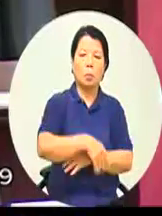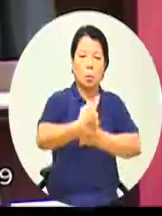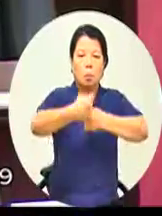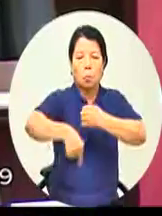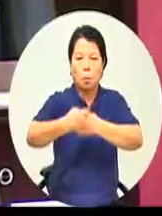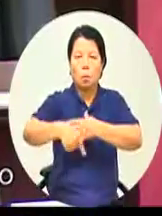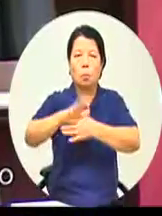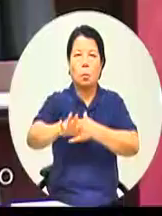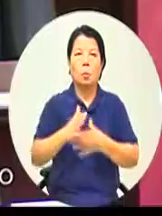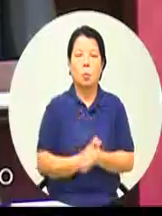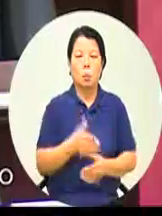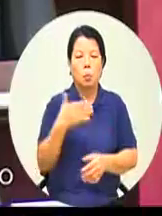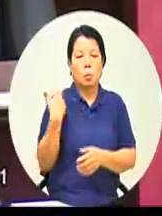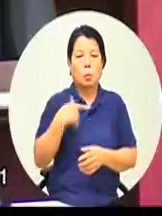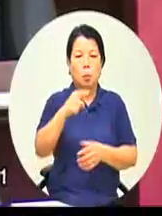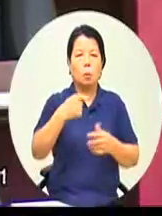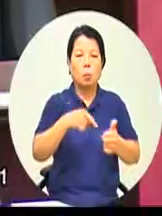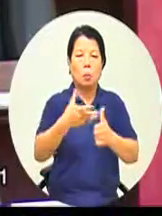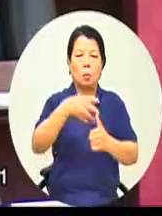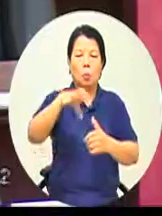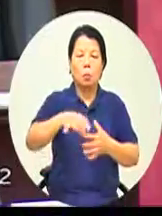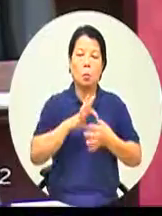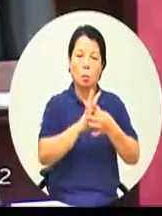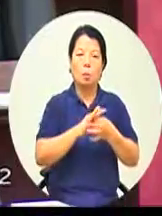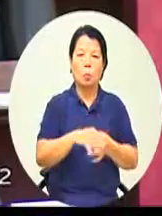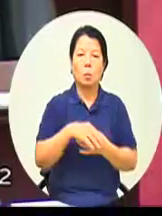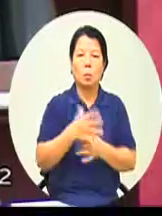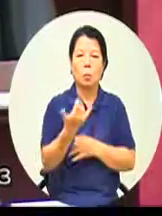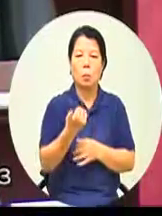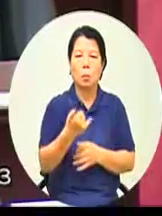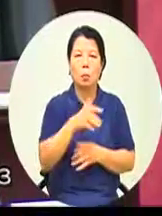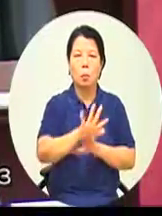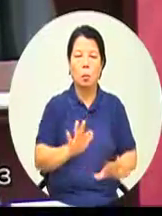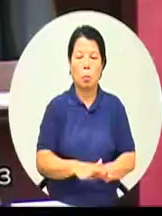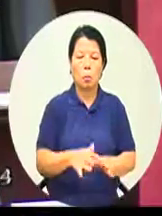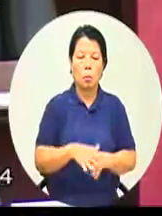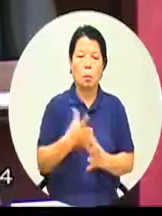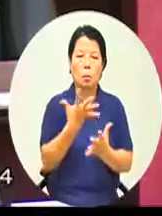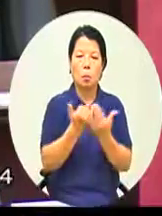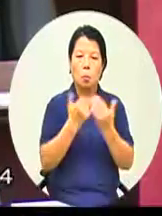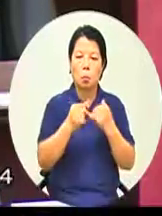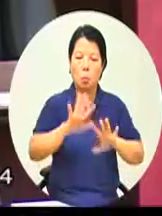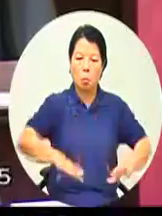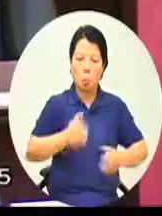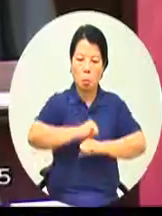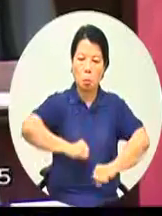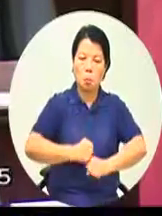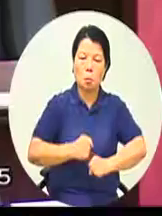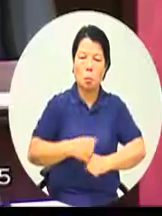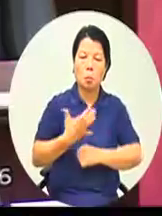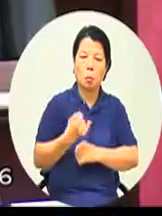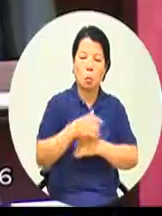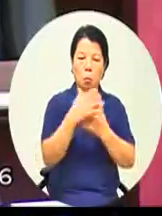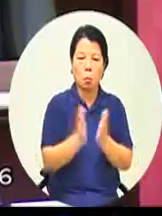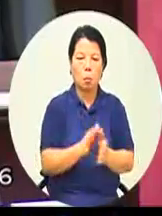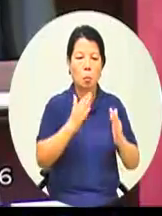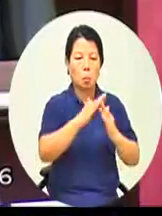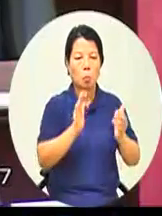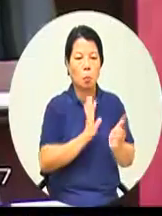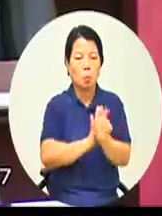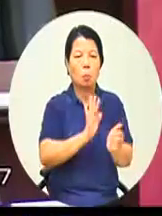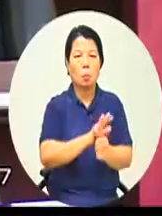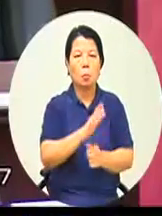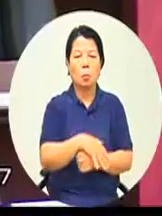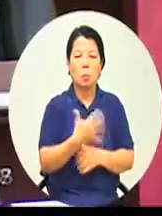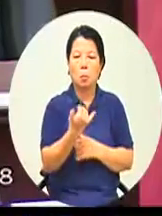的情形。那我不知道我们教育局关心的状况为何，那现在学生复原的状况跟家庭救助的状况为何。